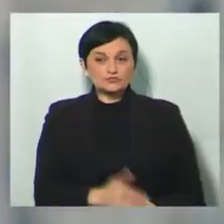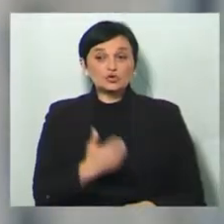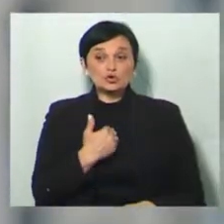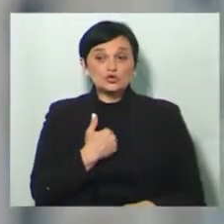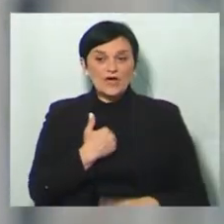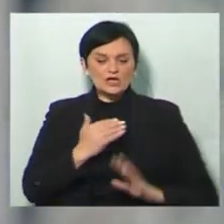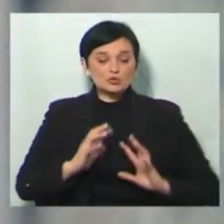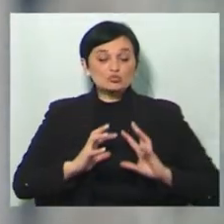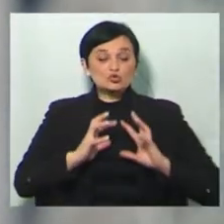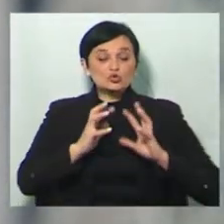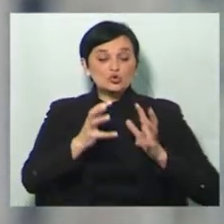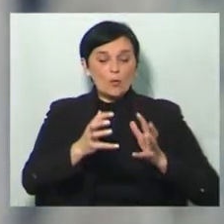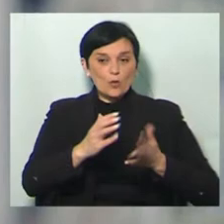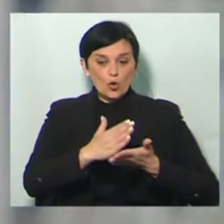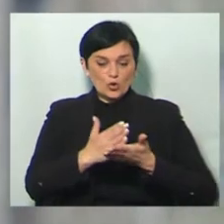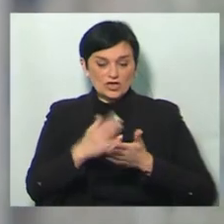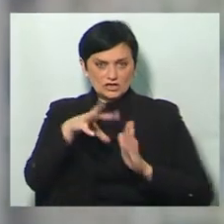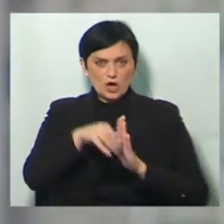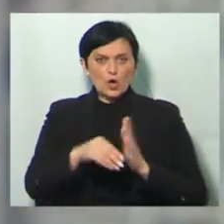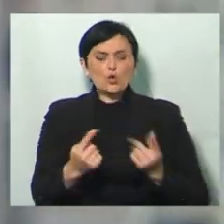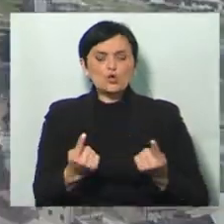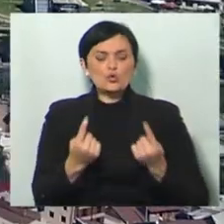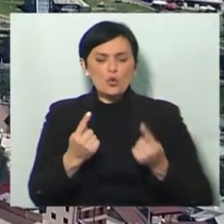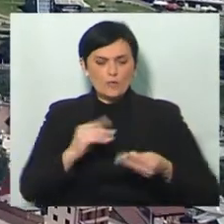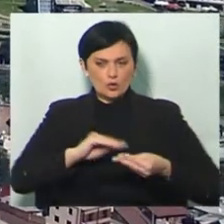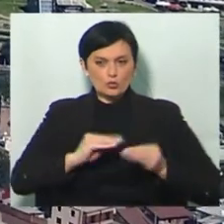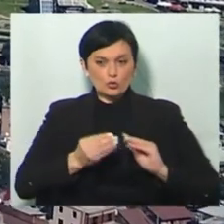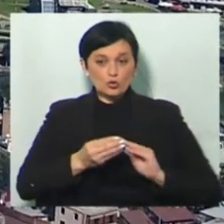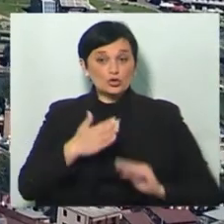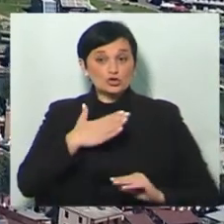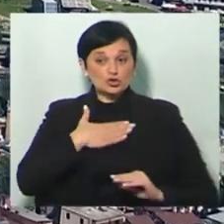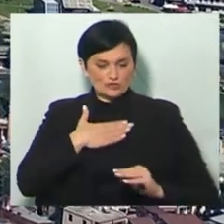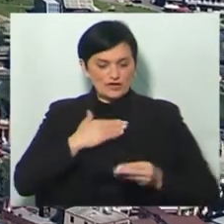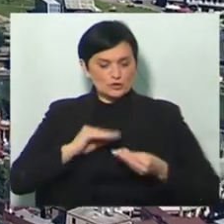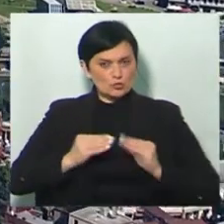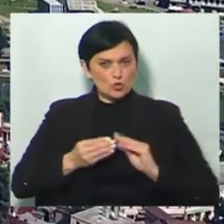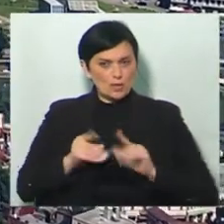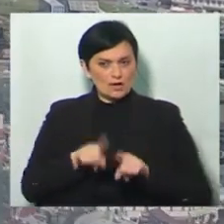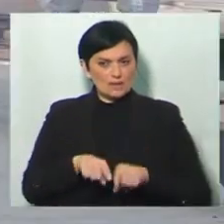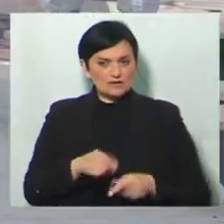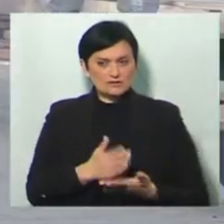Ჩვენ მსოფლიოს ნაწილი ვართ და გლობალური გამოწვევა ჩვენი გამოწვევაცაა.